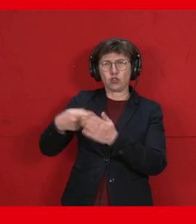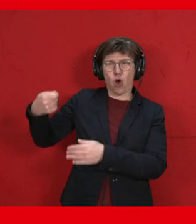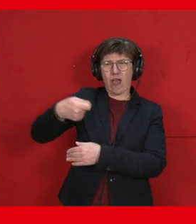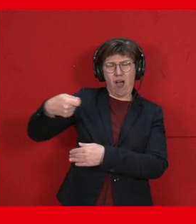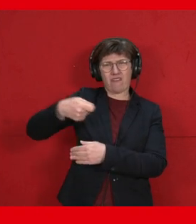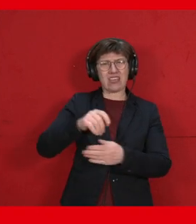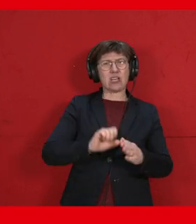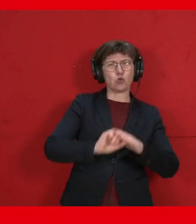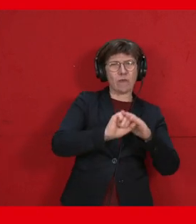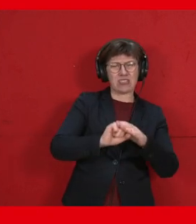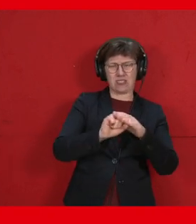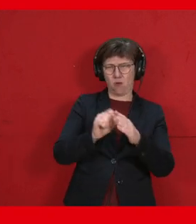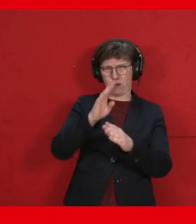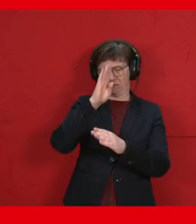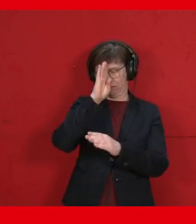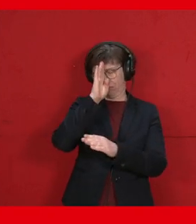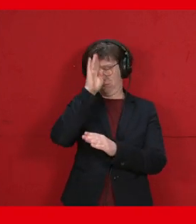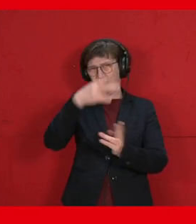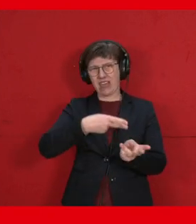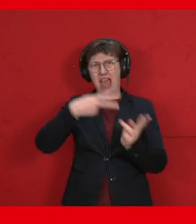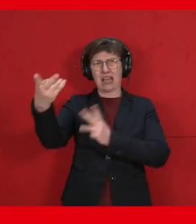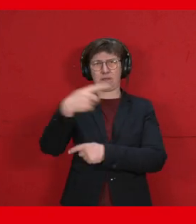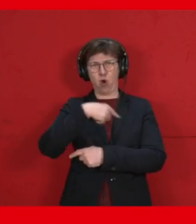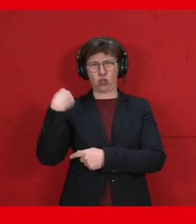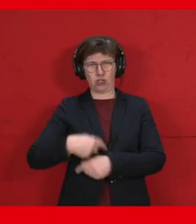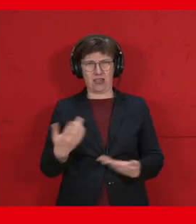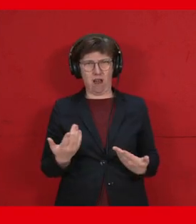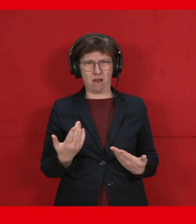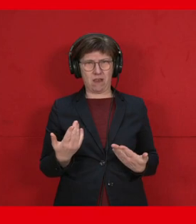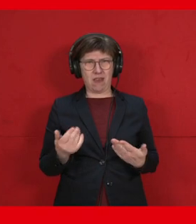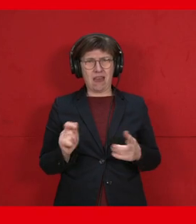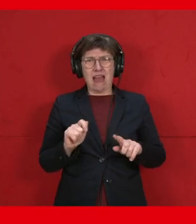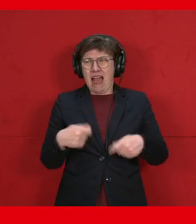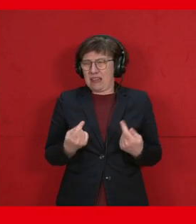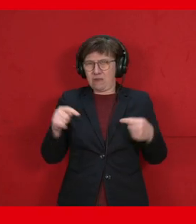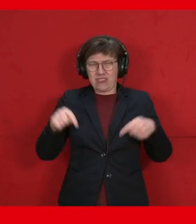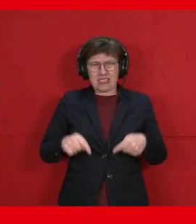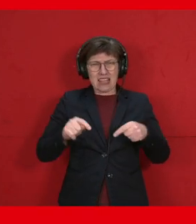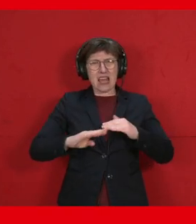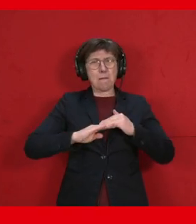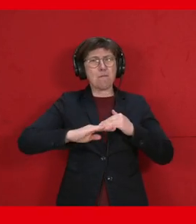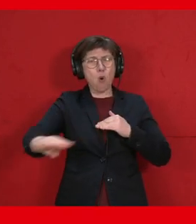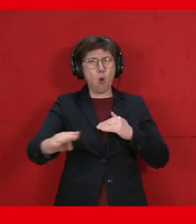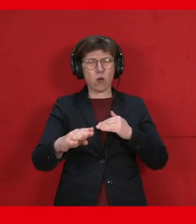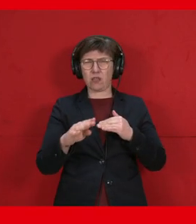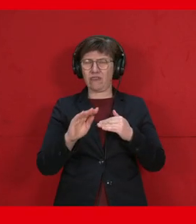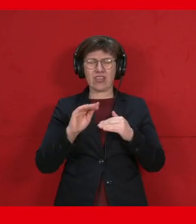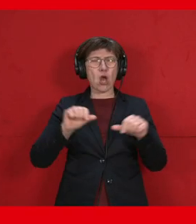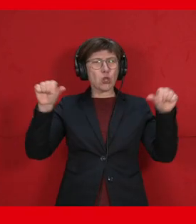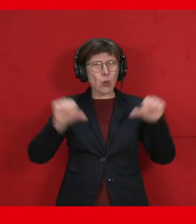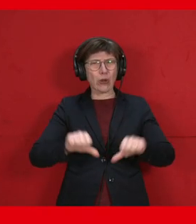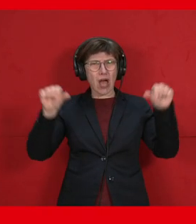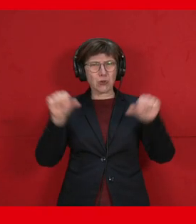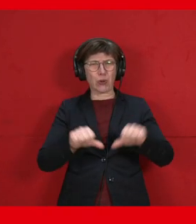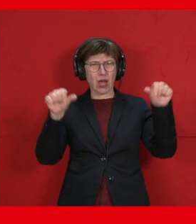und subventionieren das, den Export da nach China. Und das führt dazu, dass bei uns hier die Böden völlig überdüngt werden